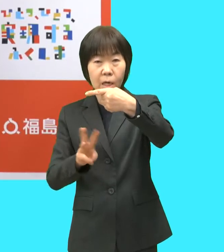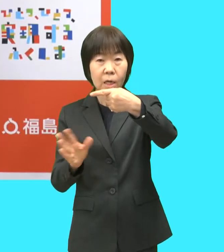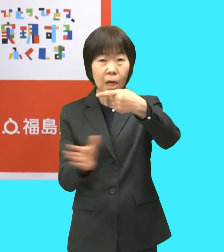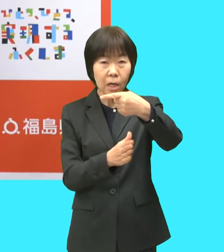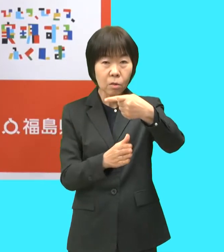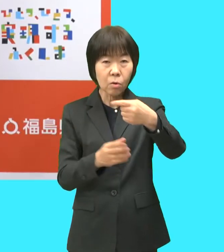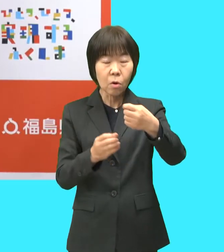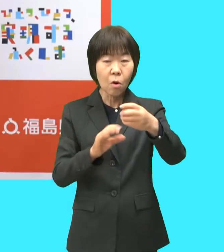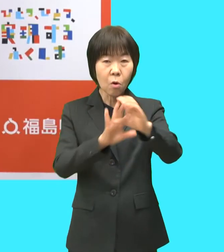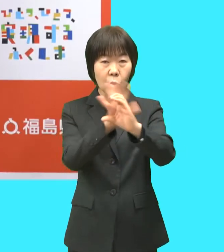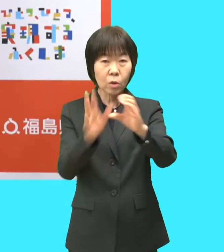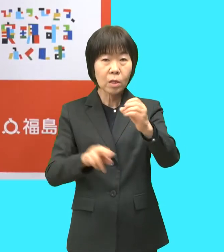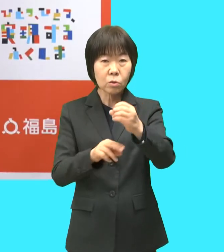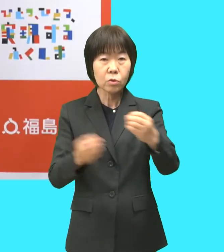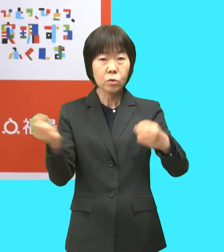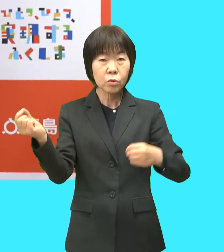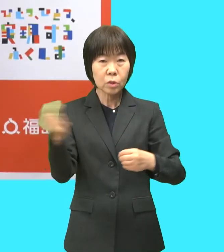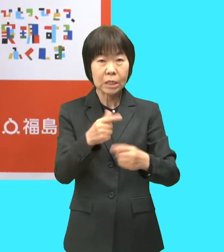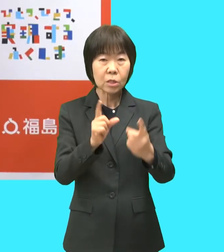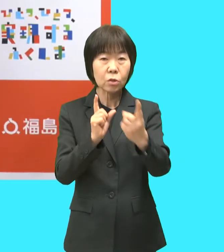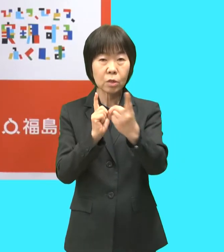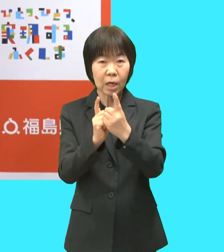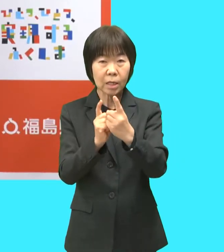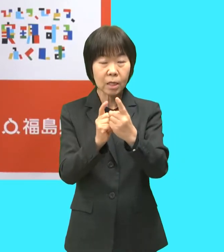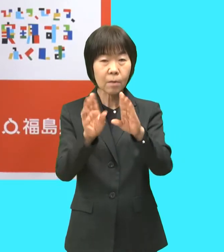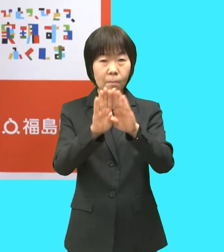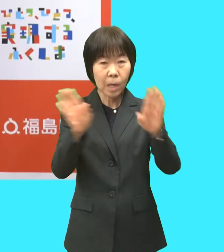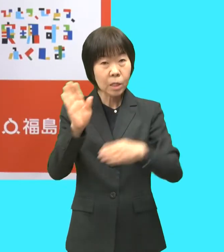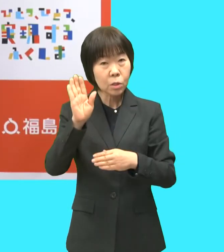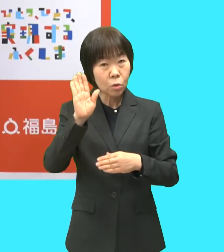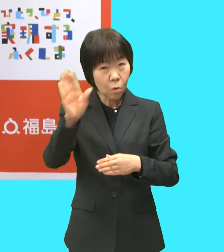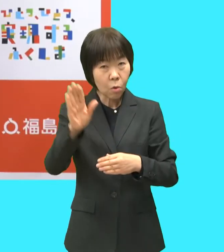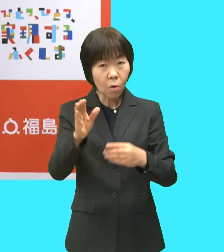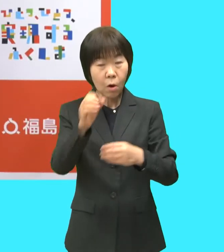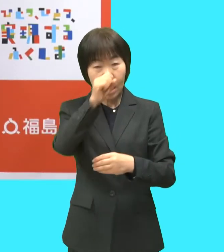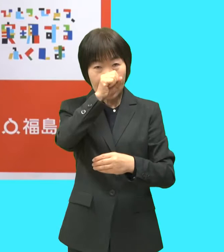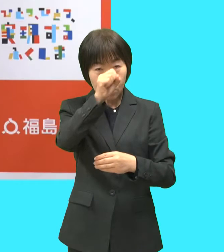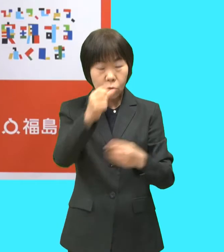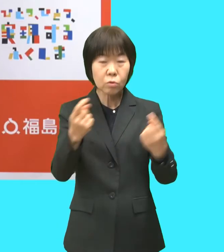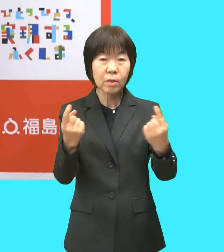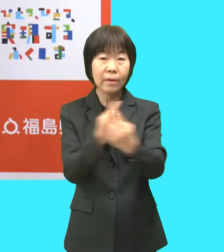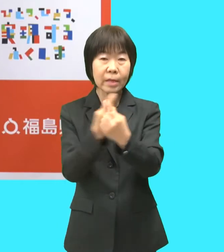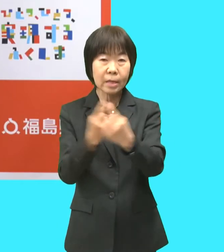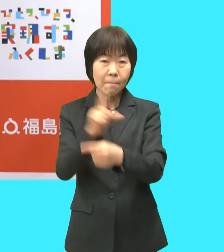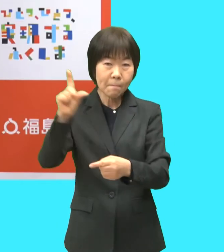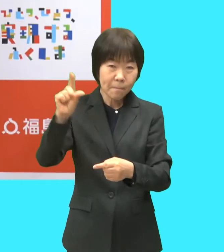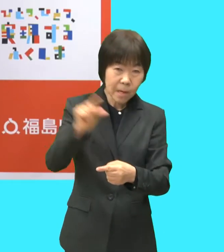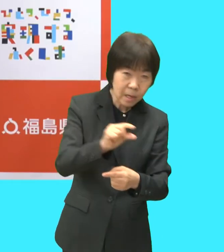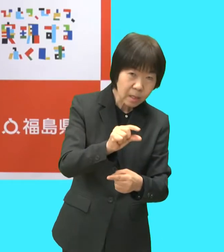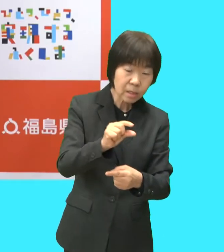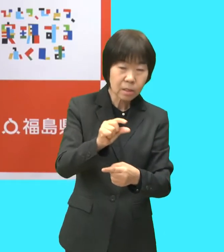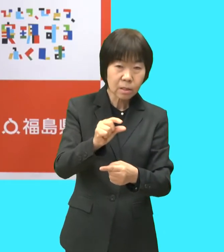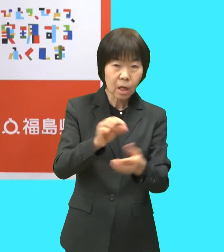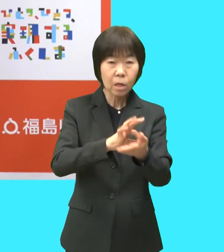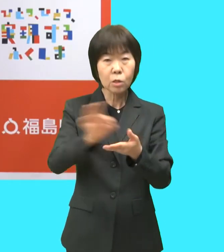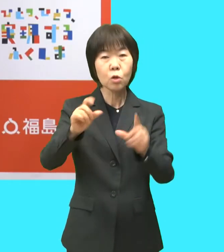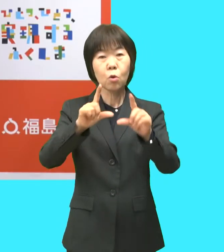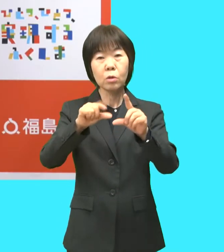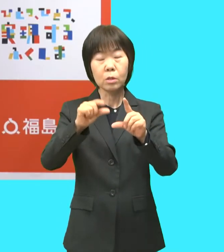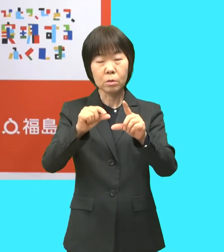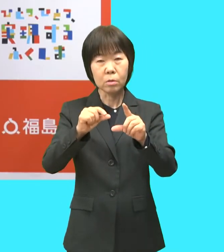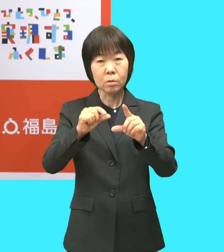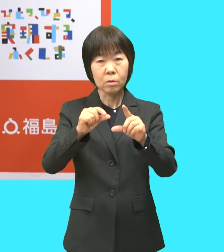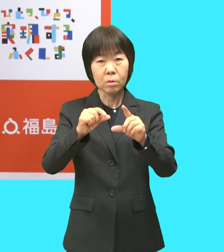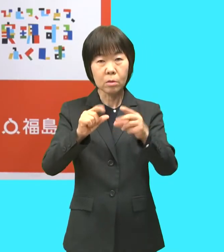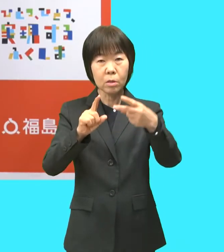新型コロナウイルス緊急対策開始後、改善傾向にあったこの病床利用率ですが、先月